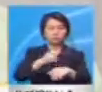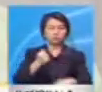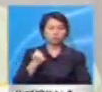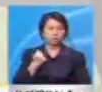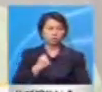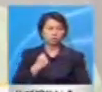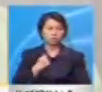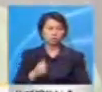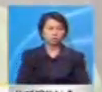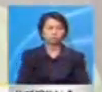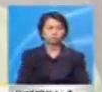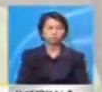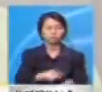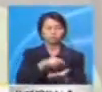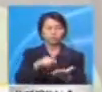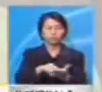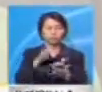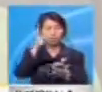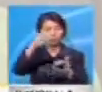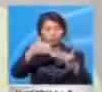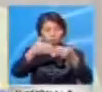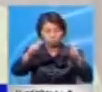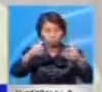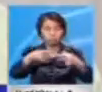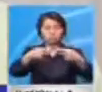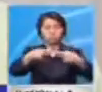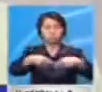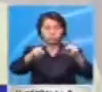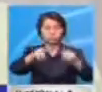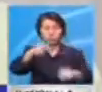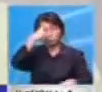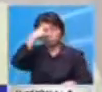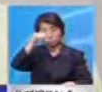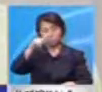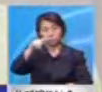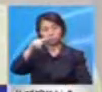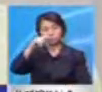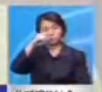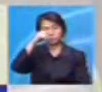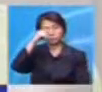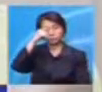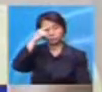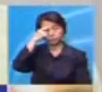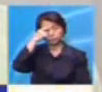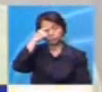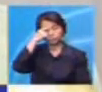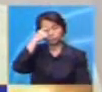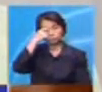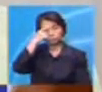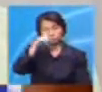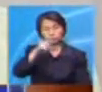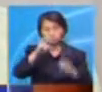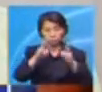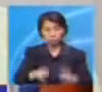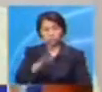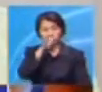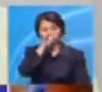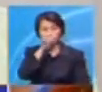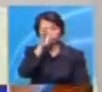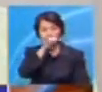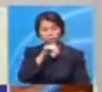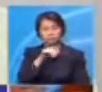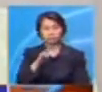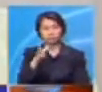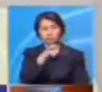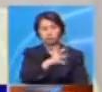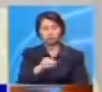ini akuka pelu untuk bukan sahaja untuk rakyat Melaka